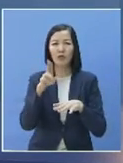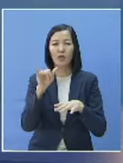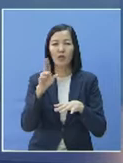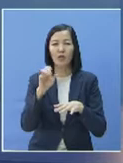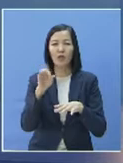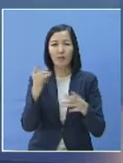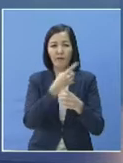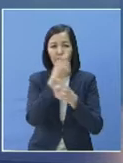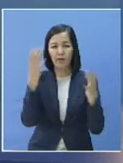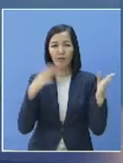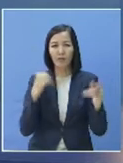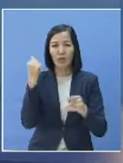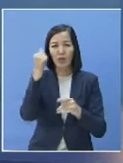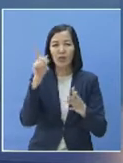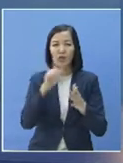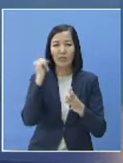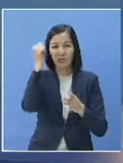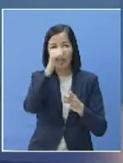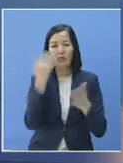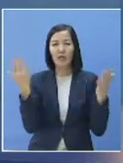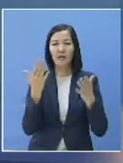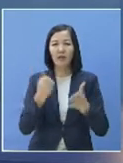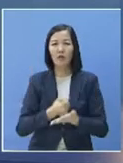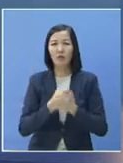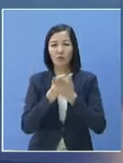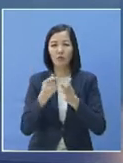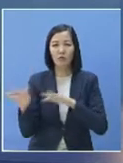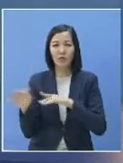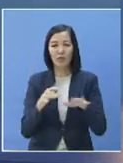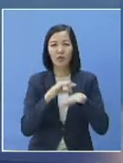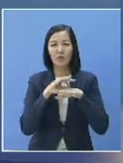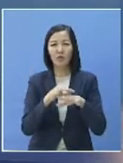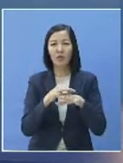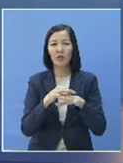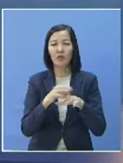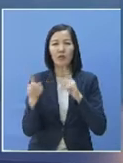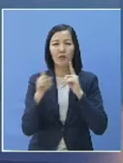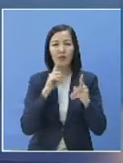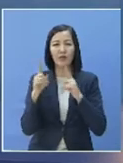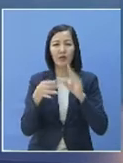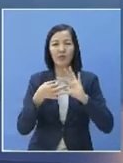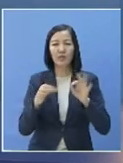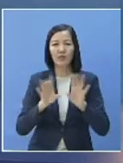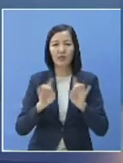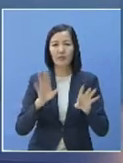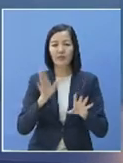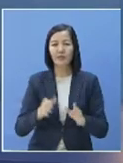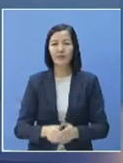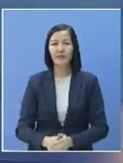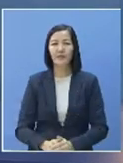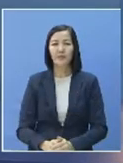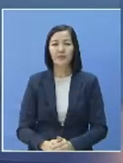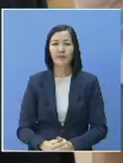мәлімдеді. Жастар жылы жастарға тағы қандай қолдау шаралары өтті? Мәжілістегі үкімет сағатынан Әзиза Ғазезқызы